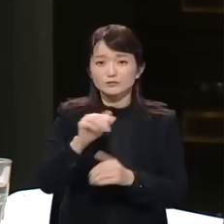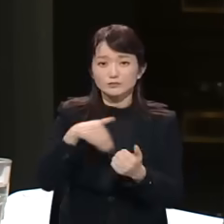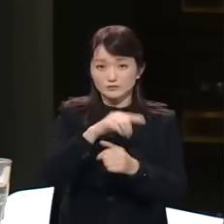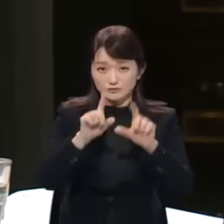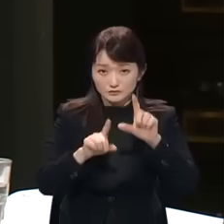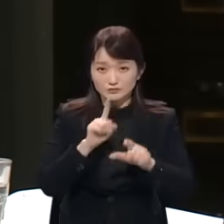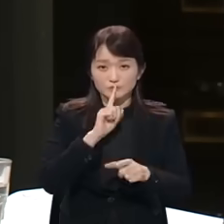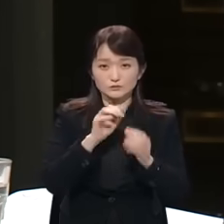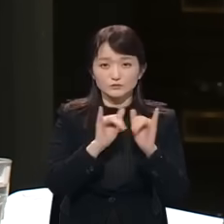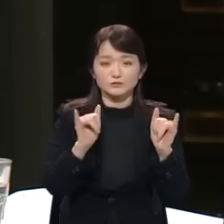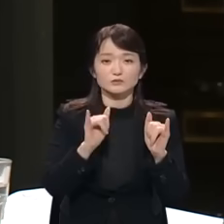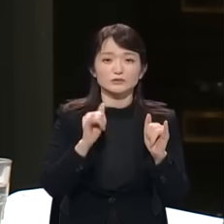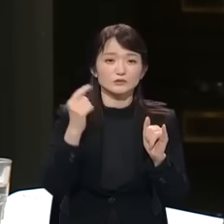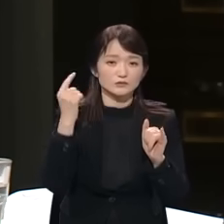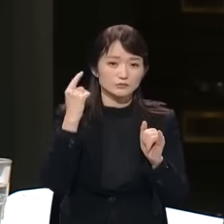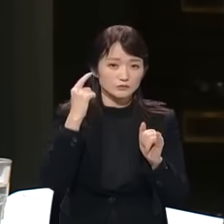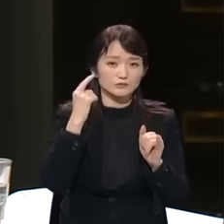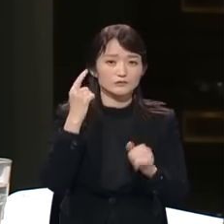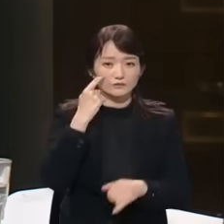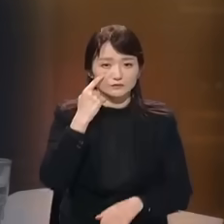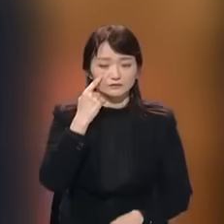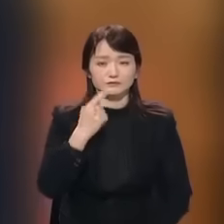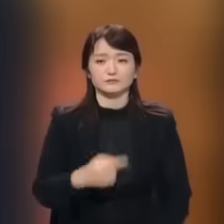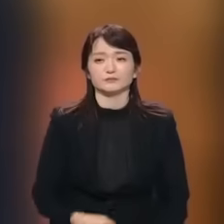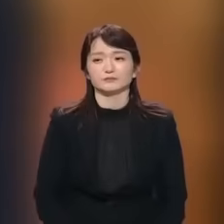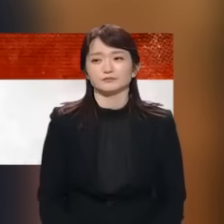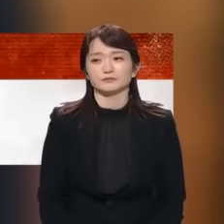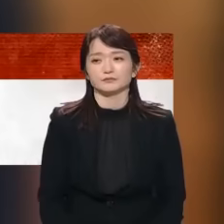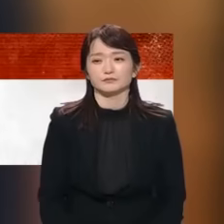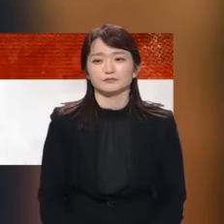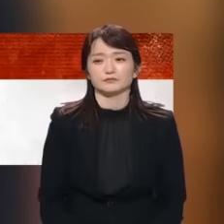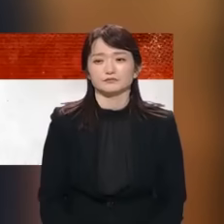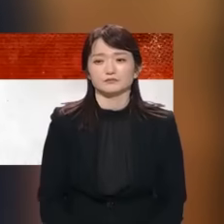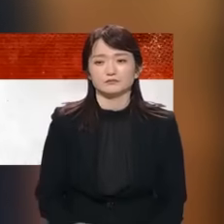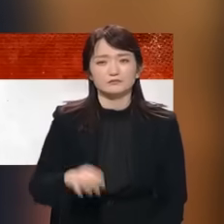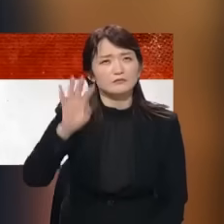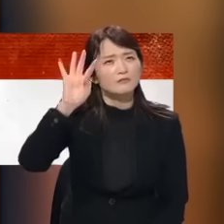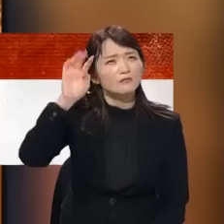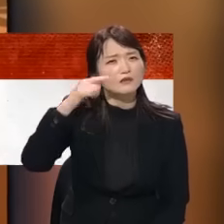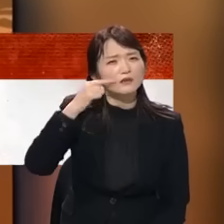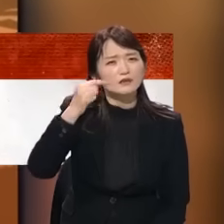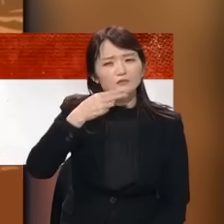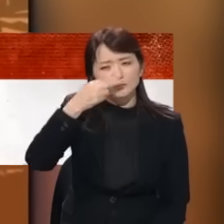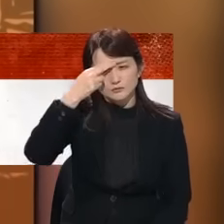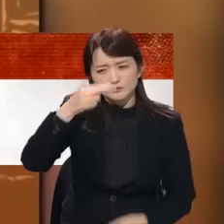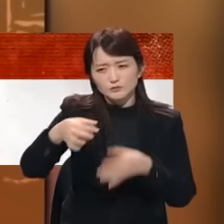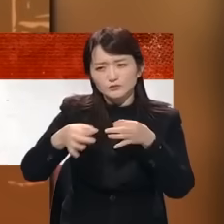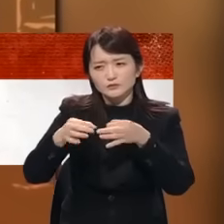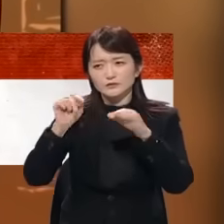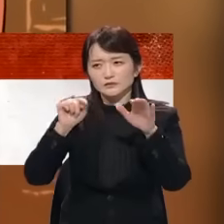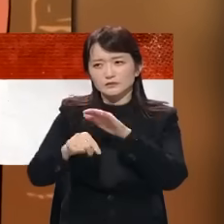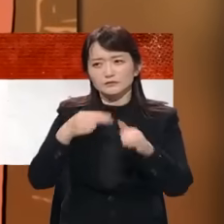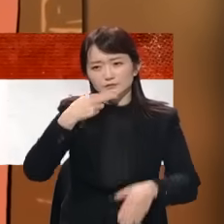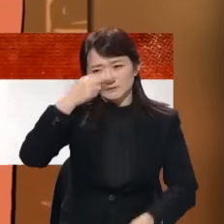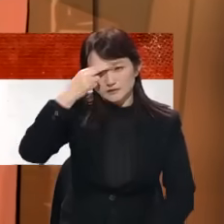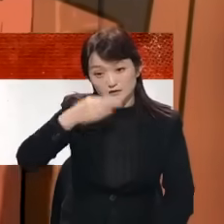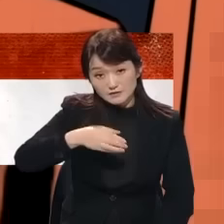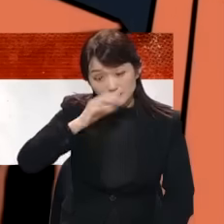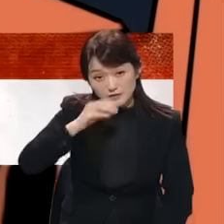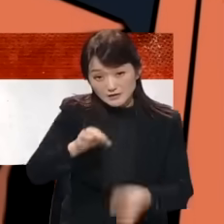제보자분 목소리 직접 들어 보시죠 언젠가가 일본 술집에서 술 마시면서